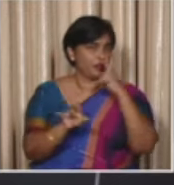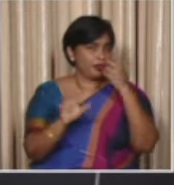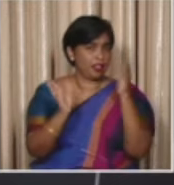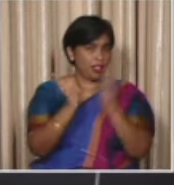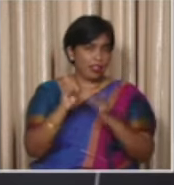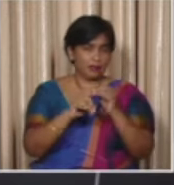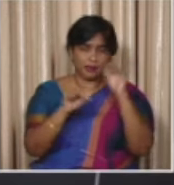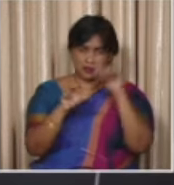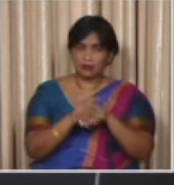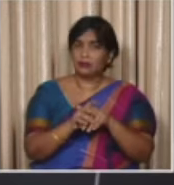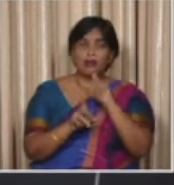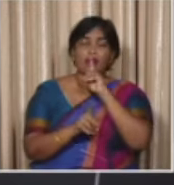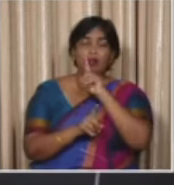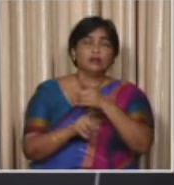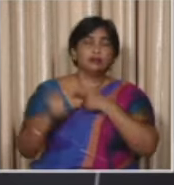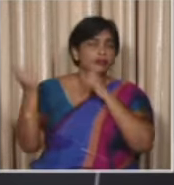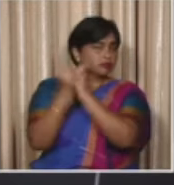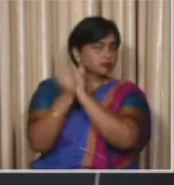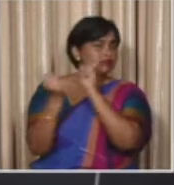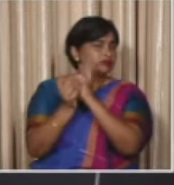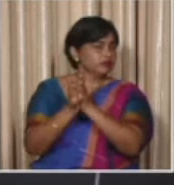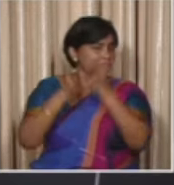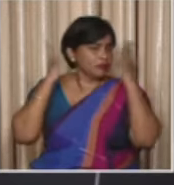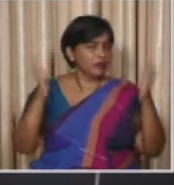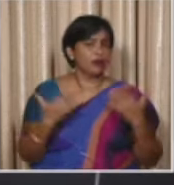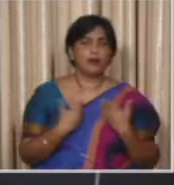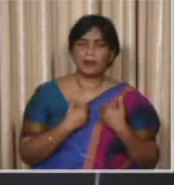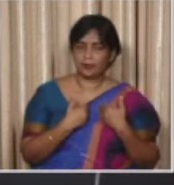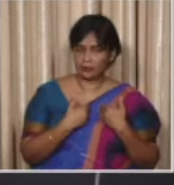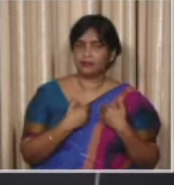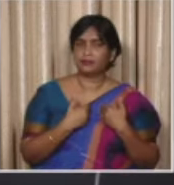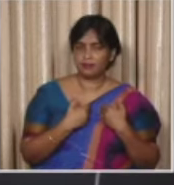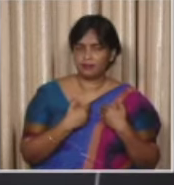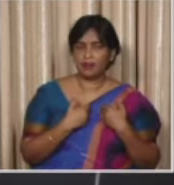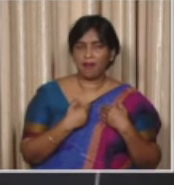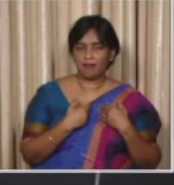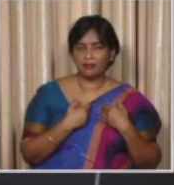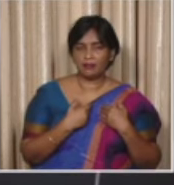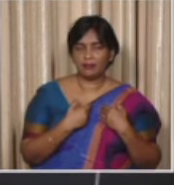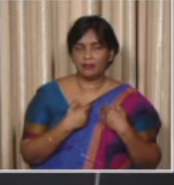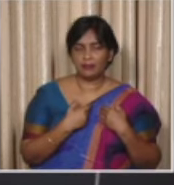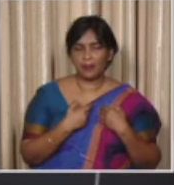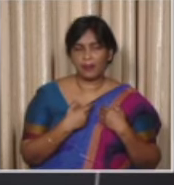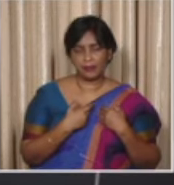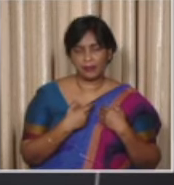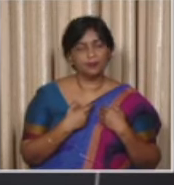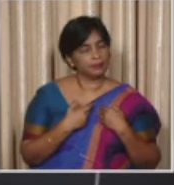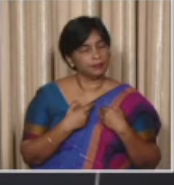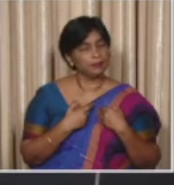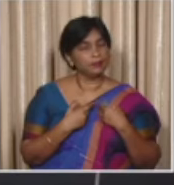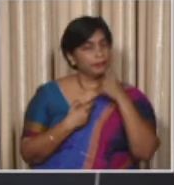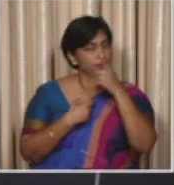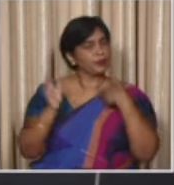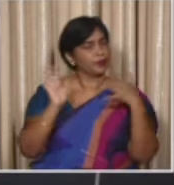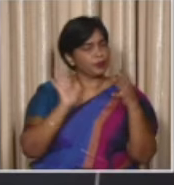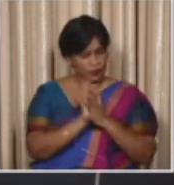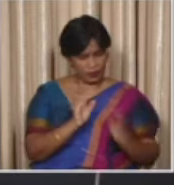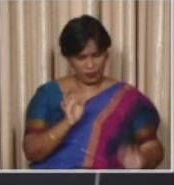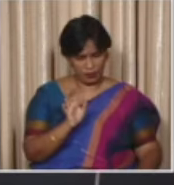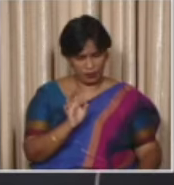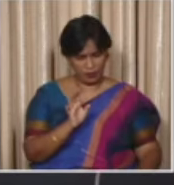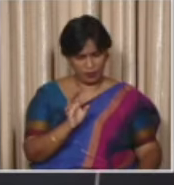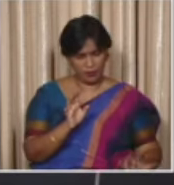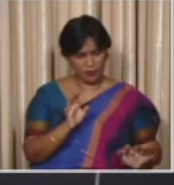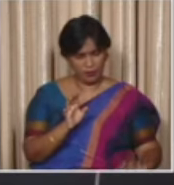ඇමතුමා හැටියට. අහන්නකො මෙතුමන්ලගේ මන්තරන් සාකච්ඡා කළා තියෙනවද කියලා ඔය ප්‍රශ්නේ ගැන. හරි. එතුමන්ලත් එක්ක සති දෙකෙන් දෙකට